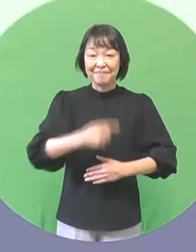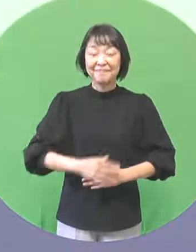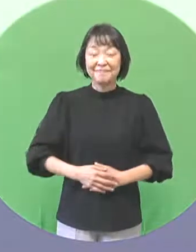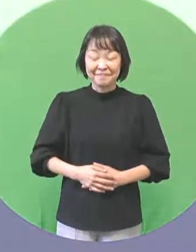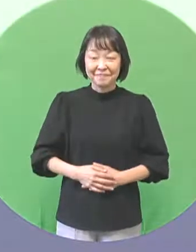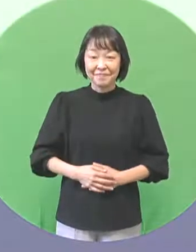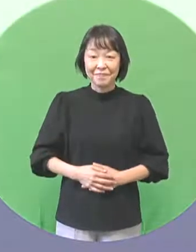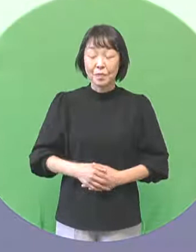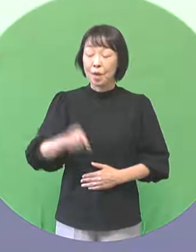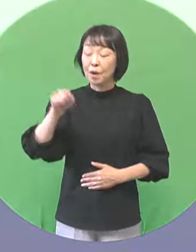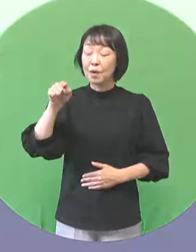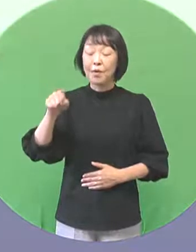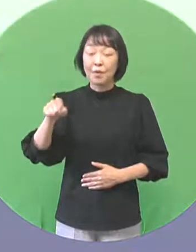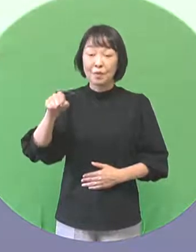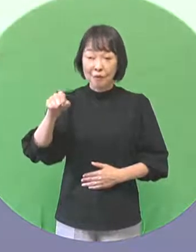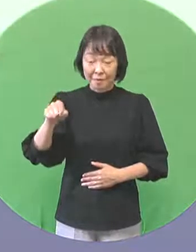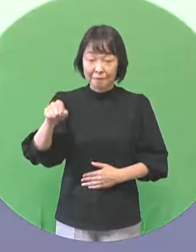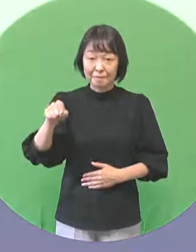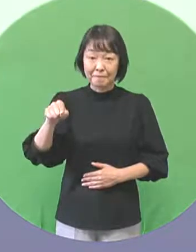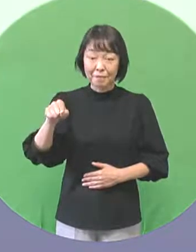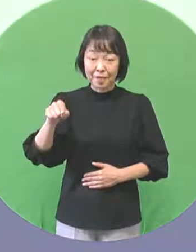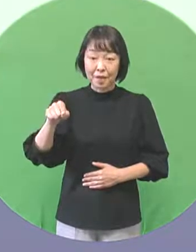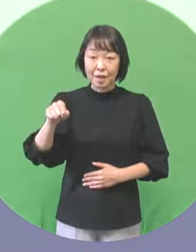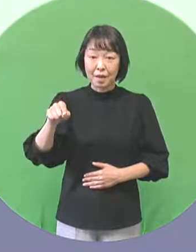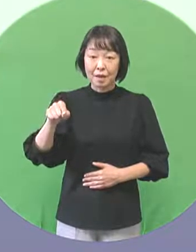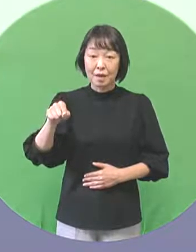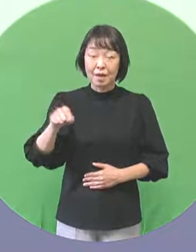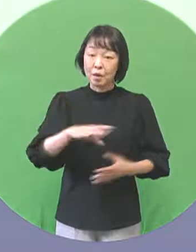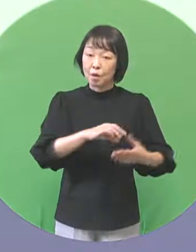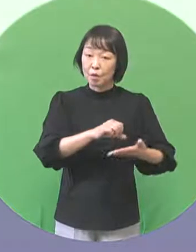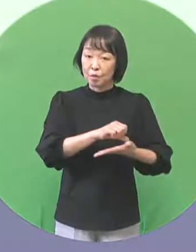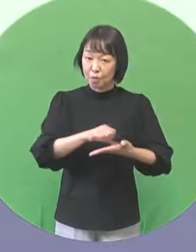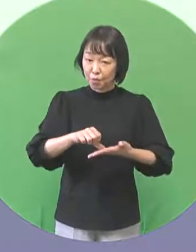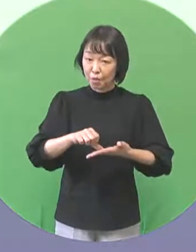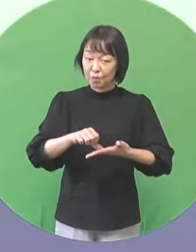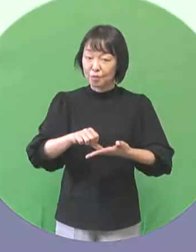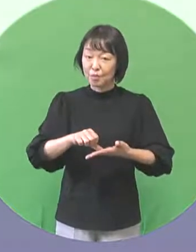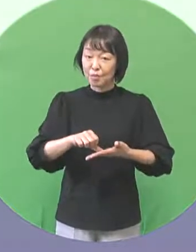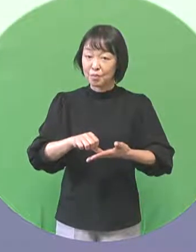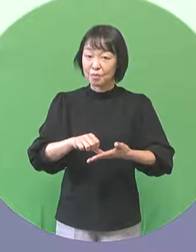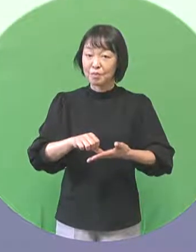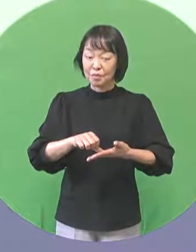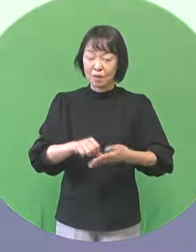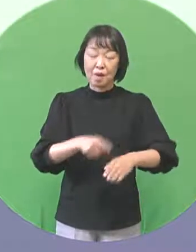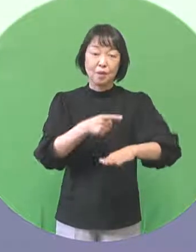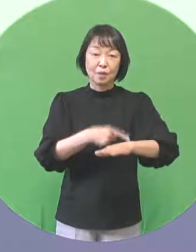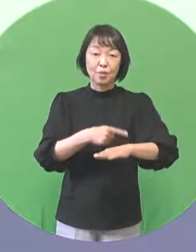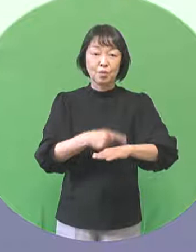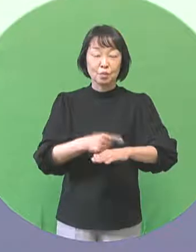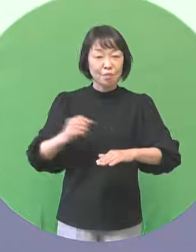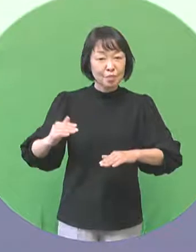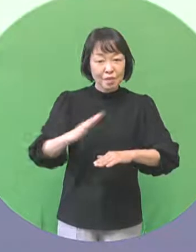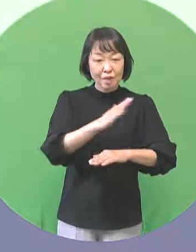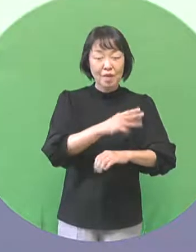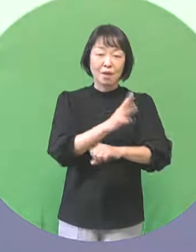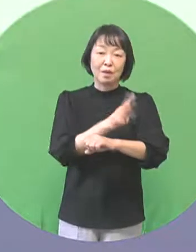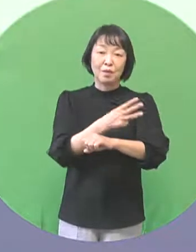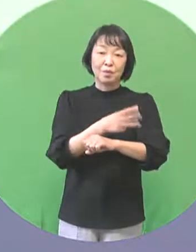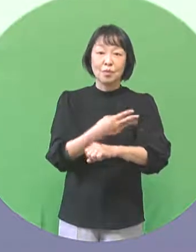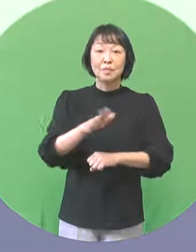岩手県国際交流協会は日本語サポーターの登録やスキルアップのための研修などを行っ